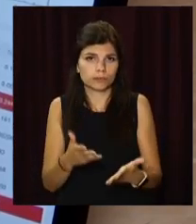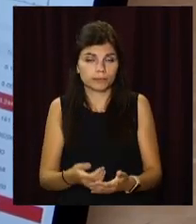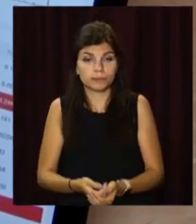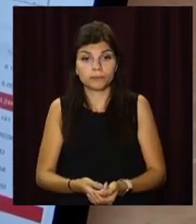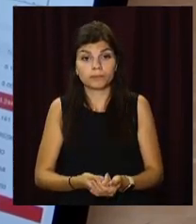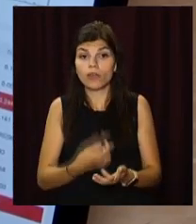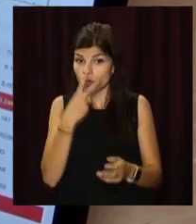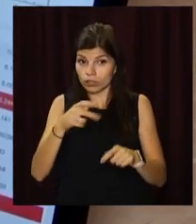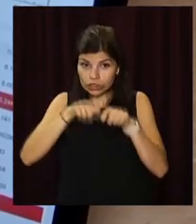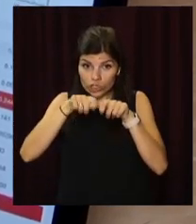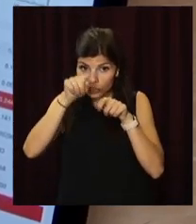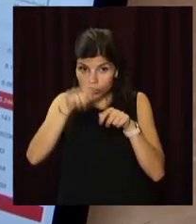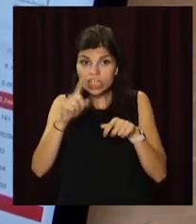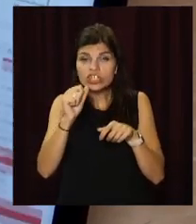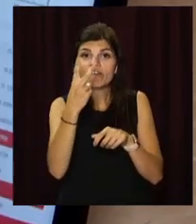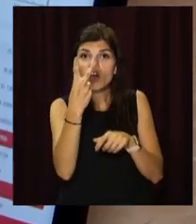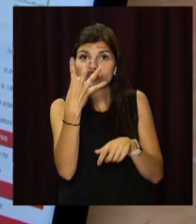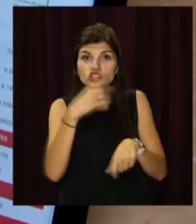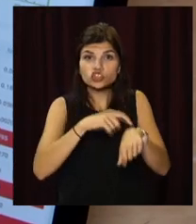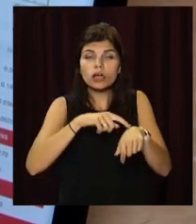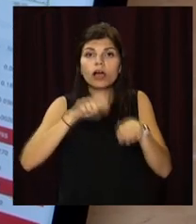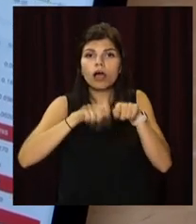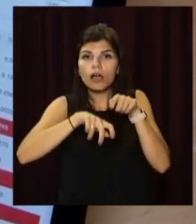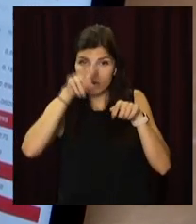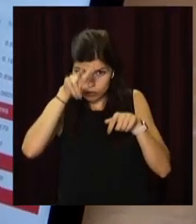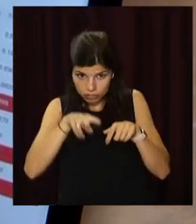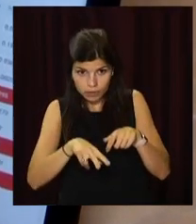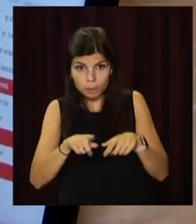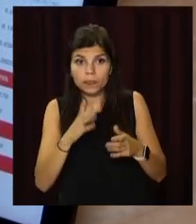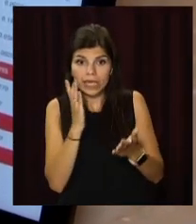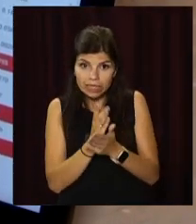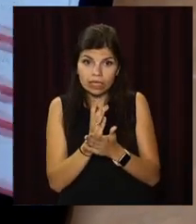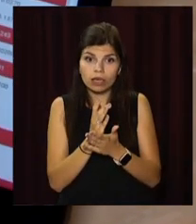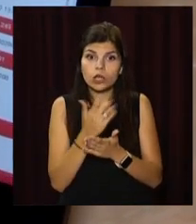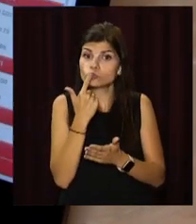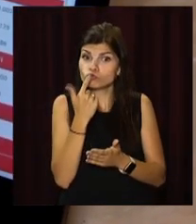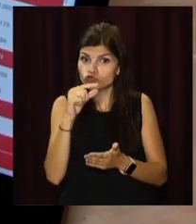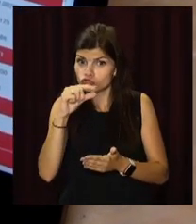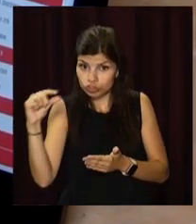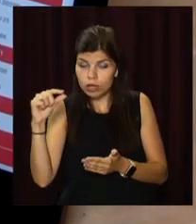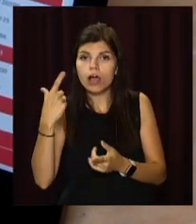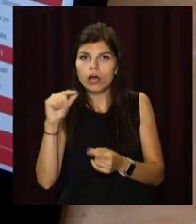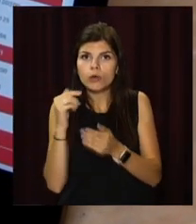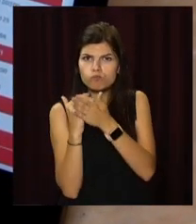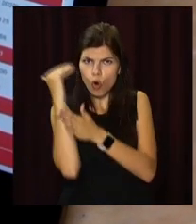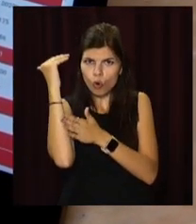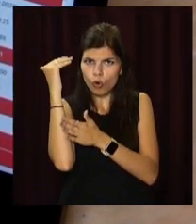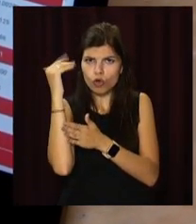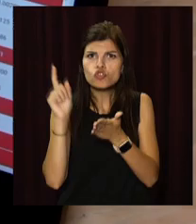часа. Вот. Есть табличное значение. Красным выделяется, где превышение нормы. Вот. Также